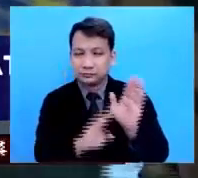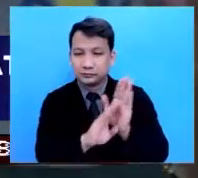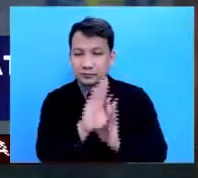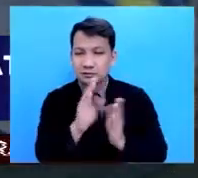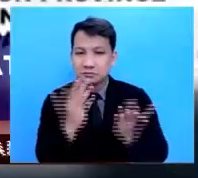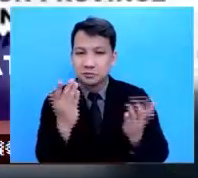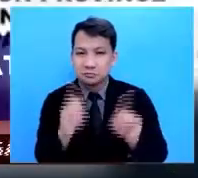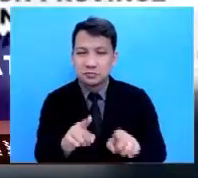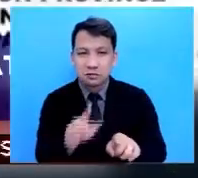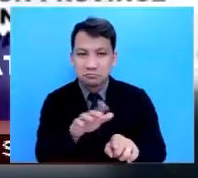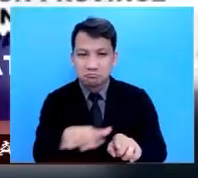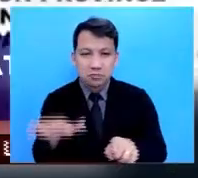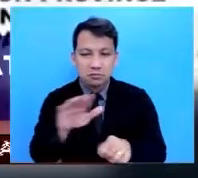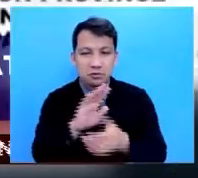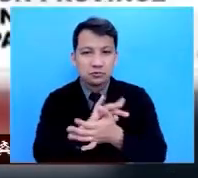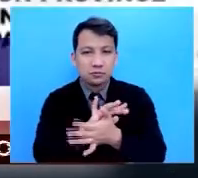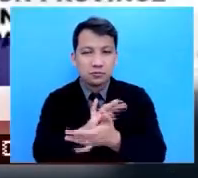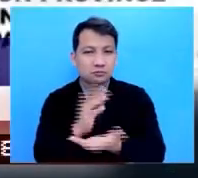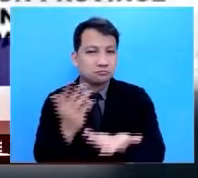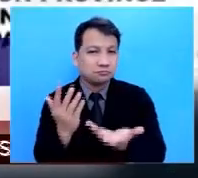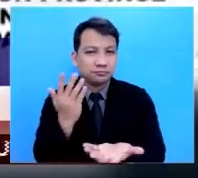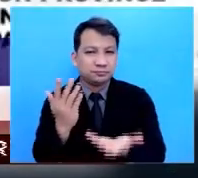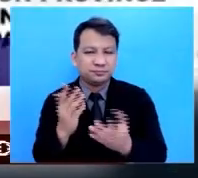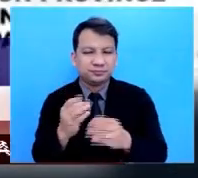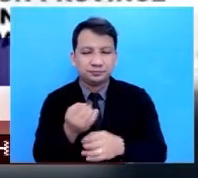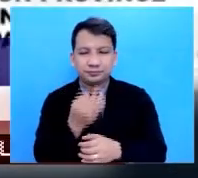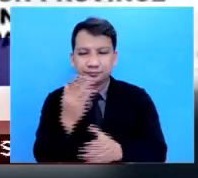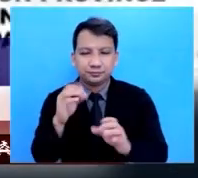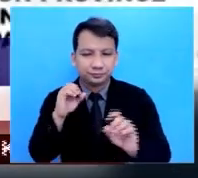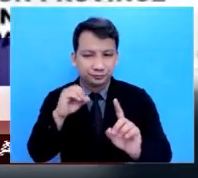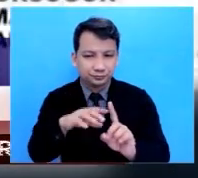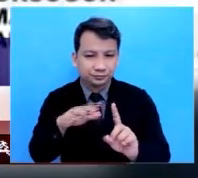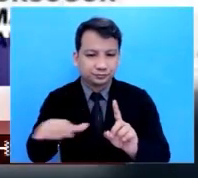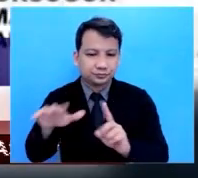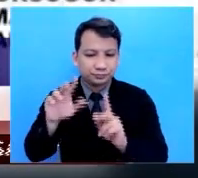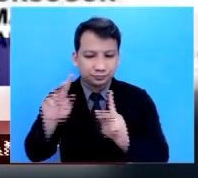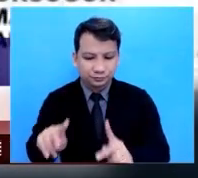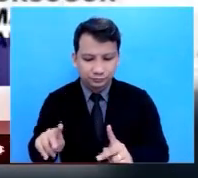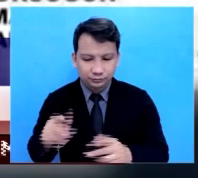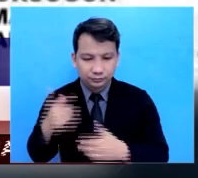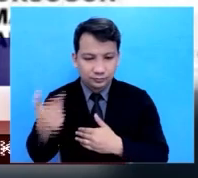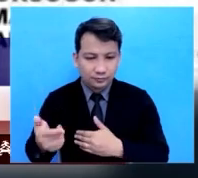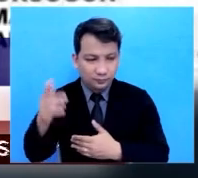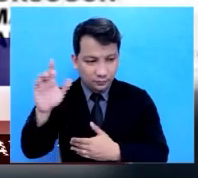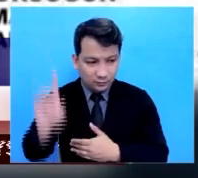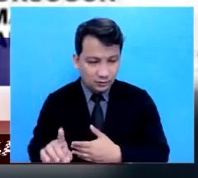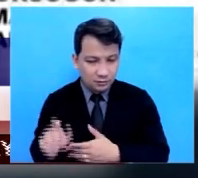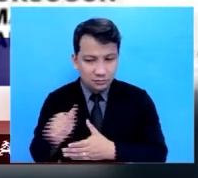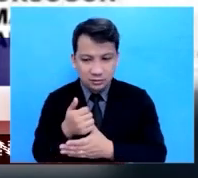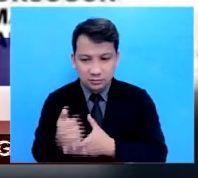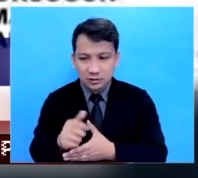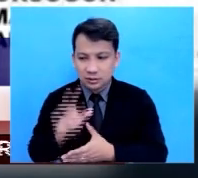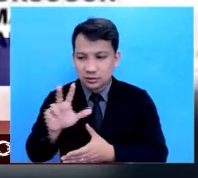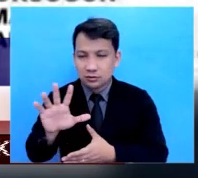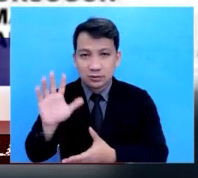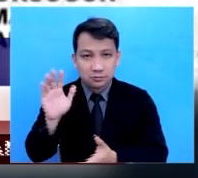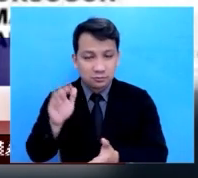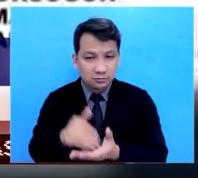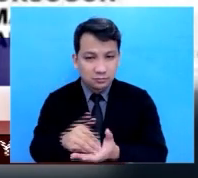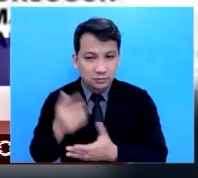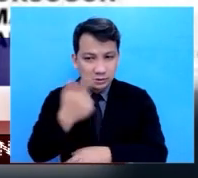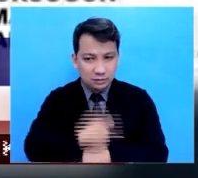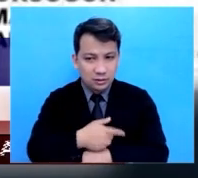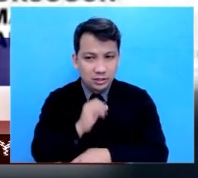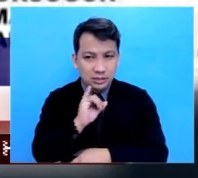ng COVID infection, no? So yung from the exposure to the first symptoms, usually an average of 3 to 5 days, no? So kung